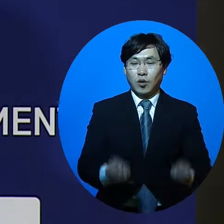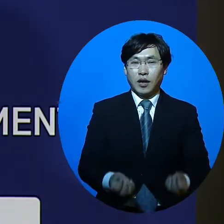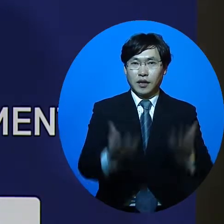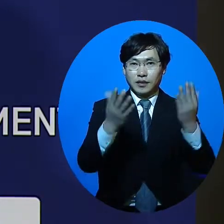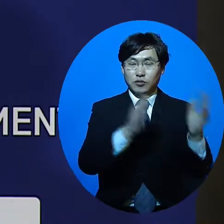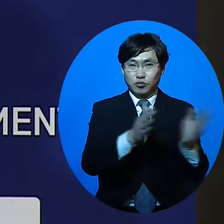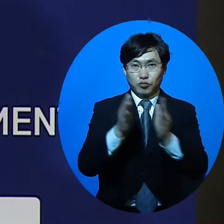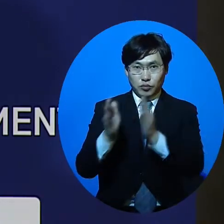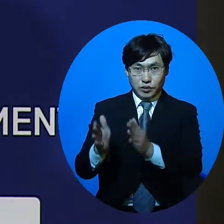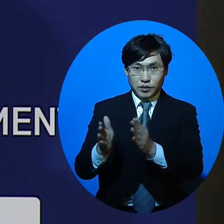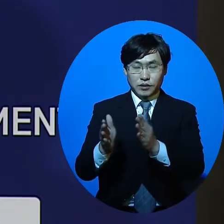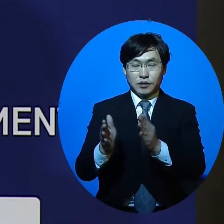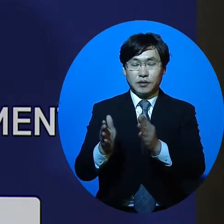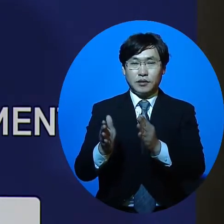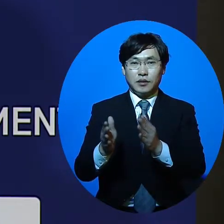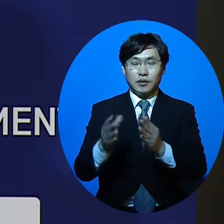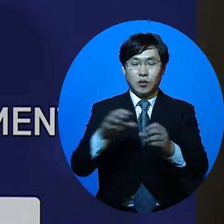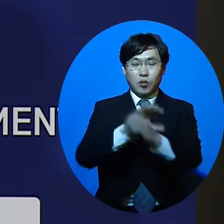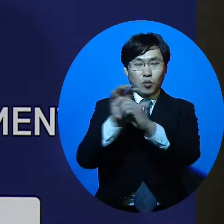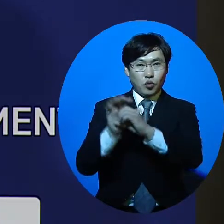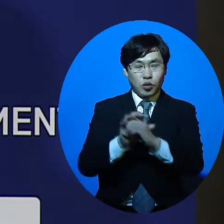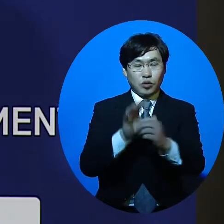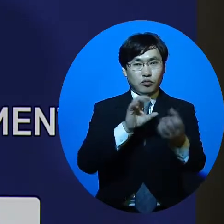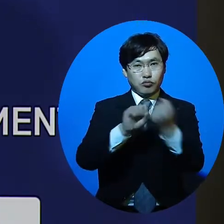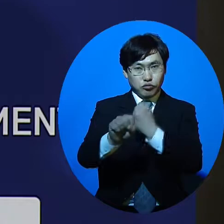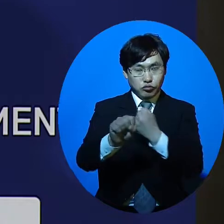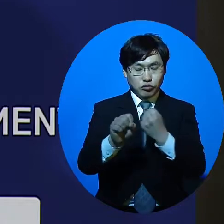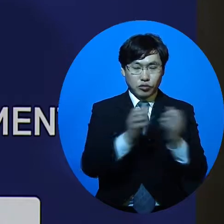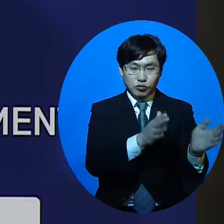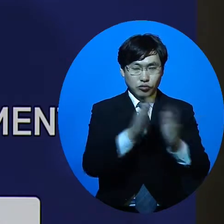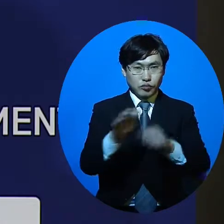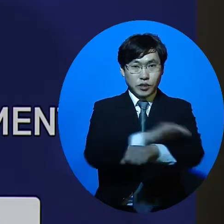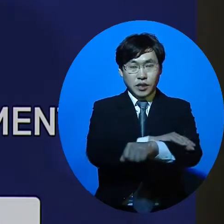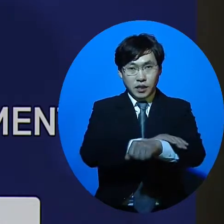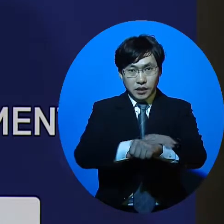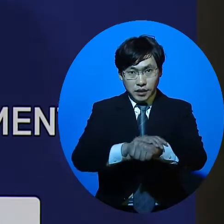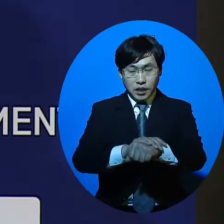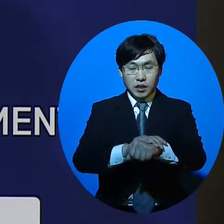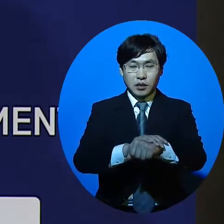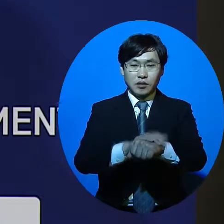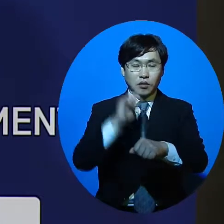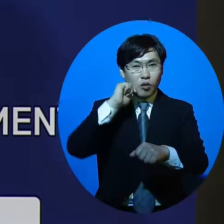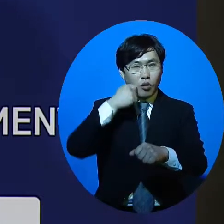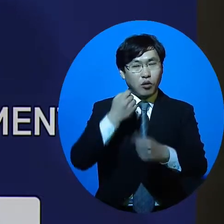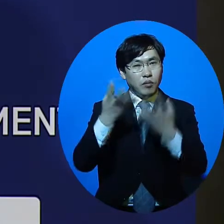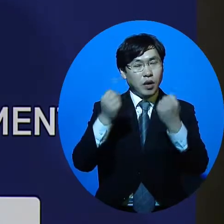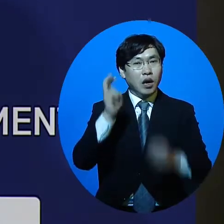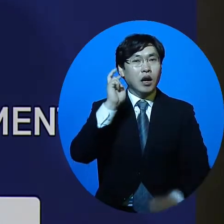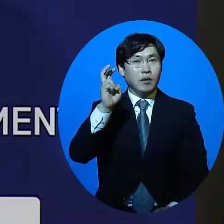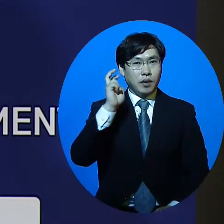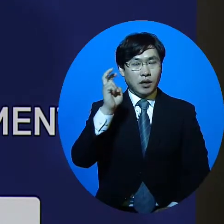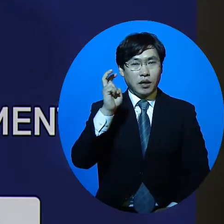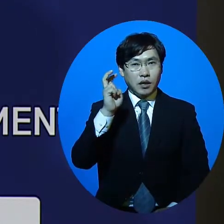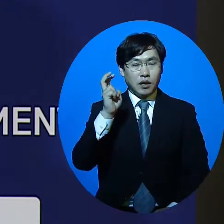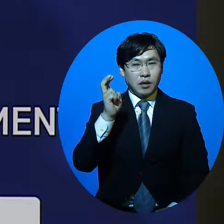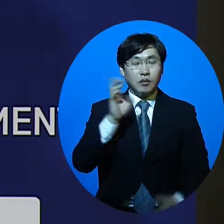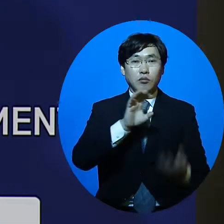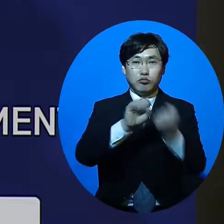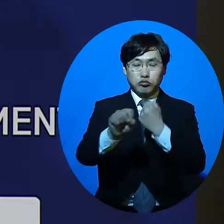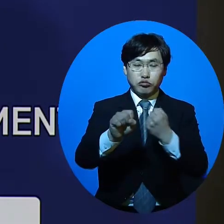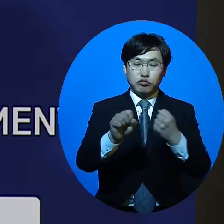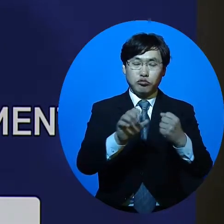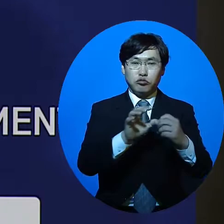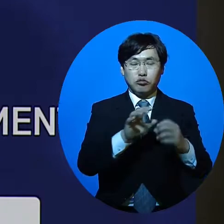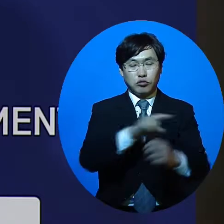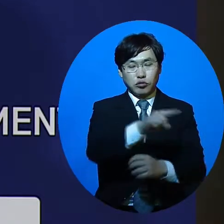준비하느라 또 특히 코로나 상황에서 여러 가지로 어려움이 많았을 거로 생각이 되는데